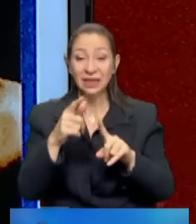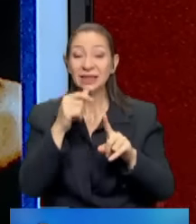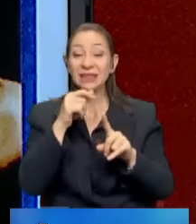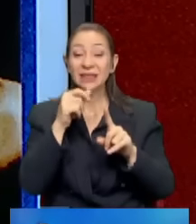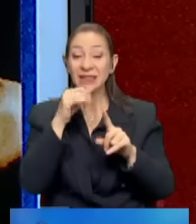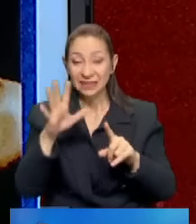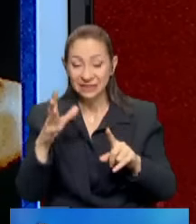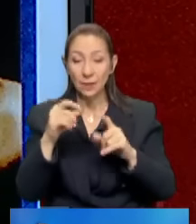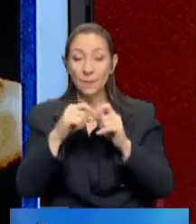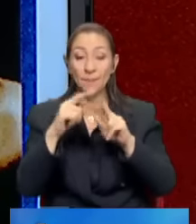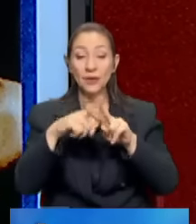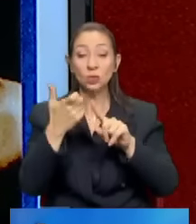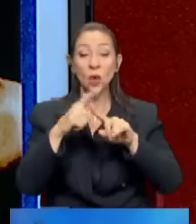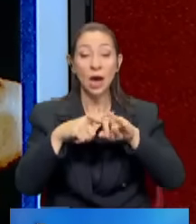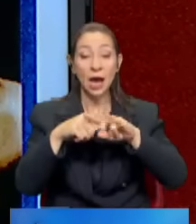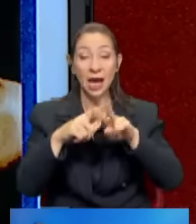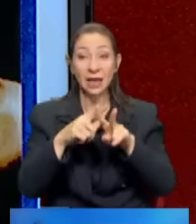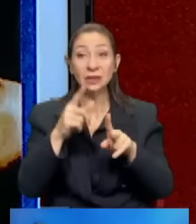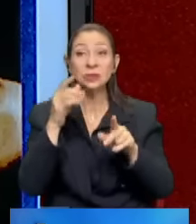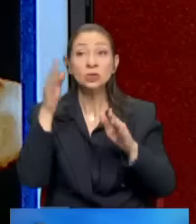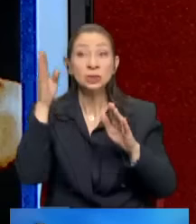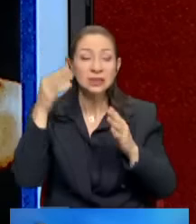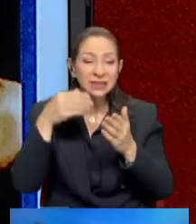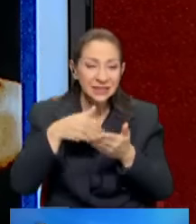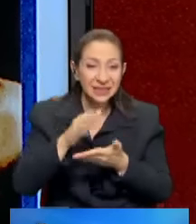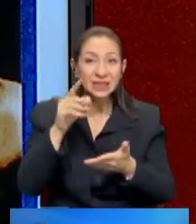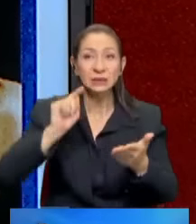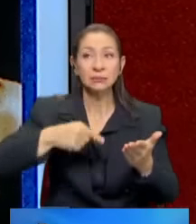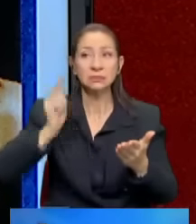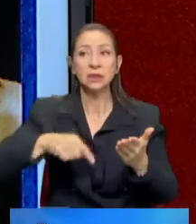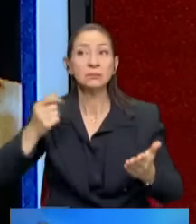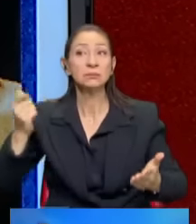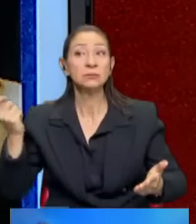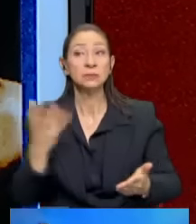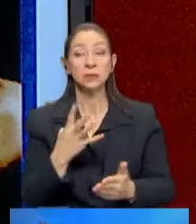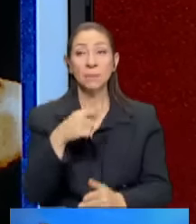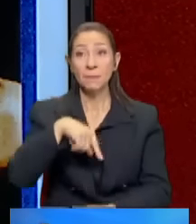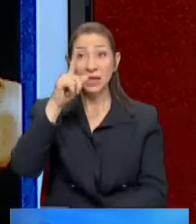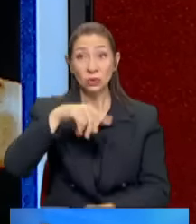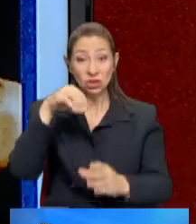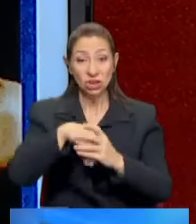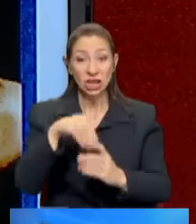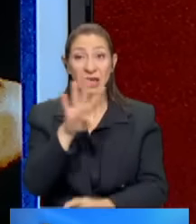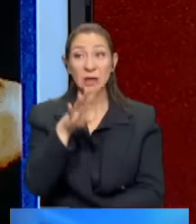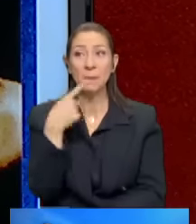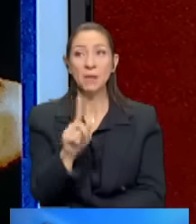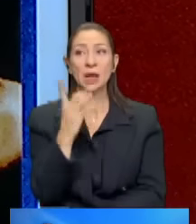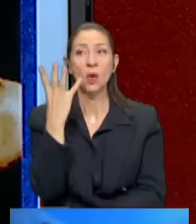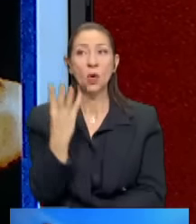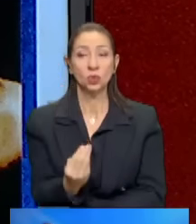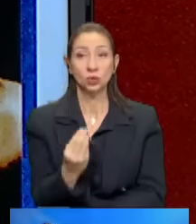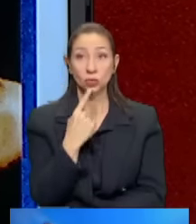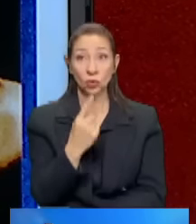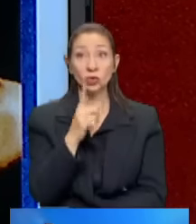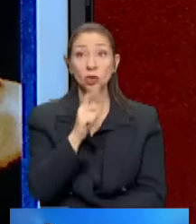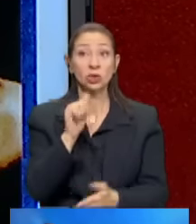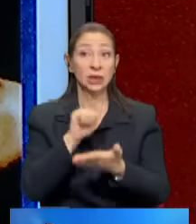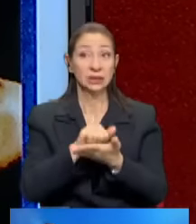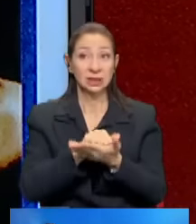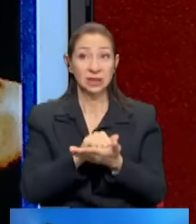Demirtaş ve Botan Gazi Kılıç hakkındaki soruşturmanın düşürülmesi için imza verenlerin sayısı bir günde 40.000 ulaştı diyor Sözcü